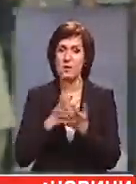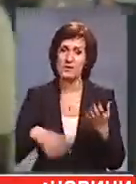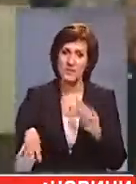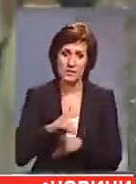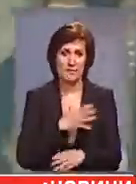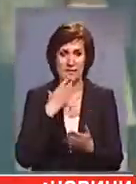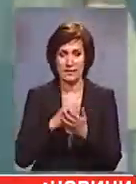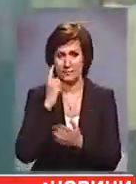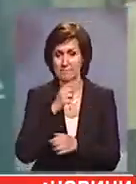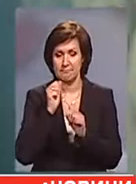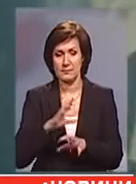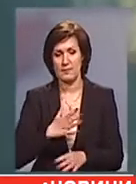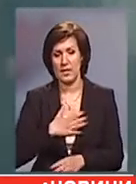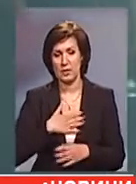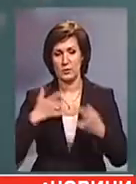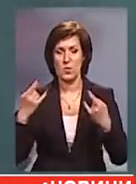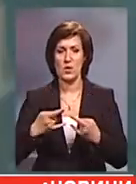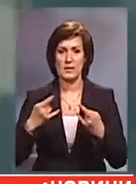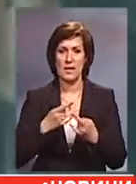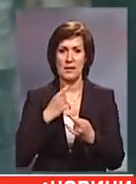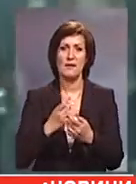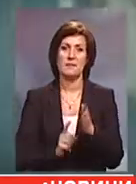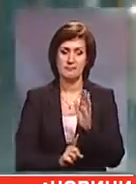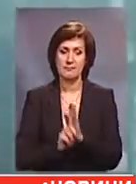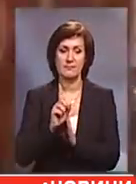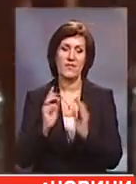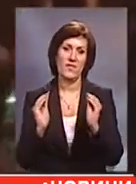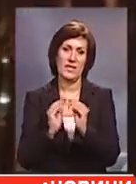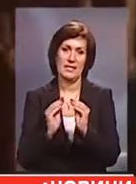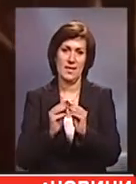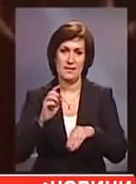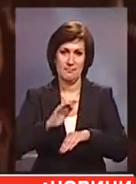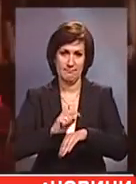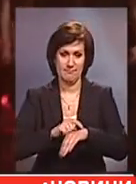власні очі можна буде на нашому каналі. Трансляція стартує о 10:00 вечора.